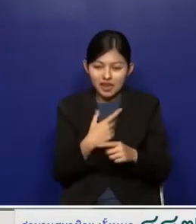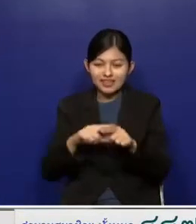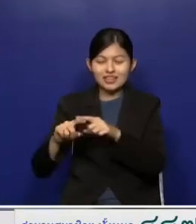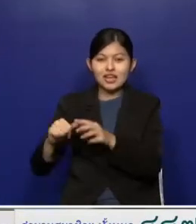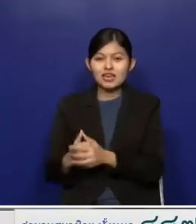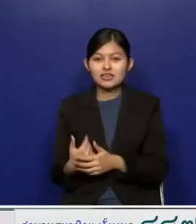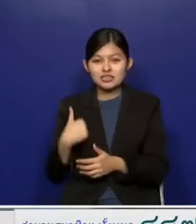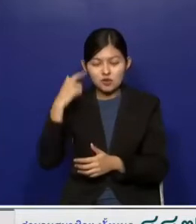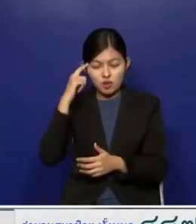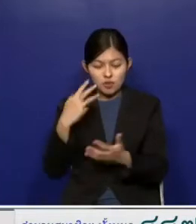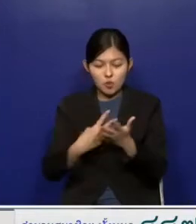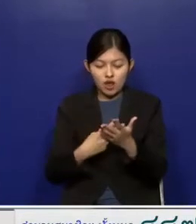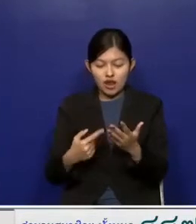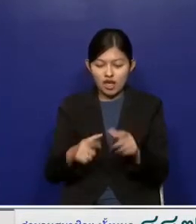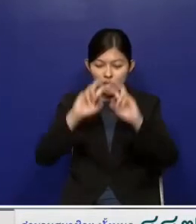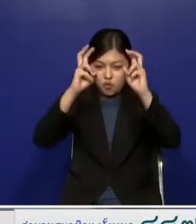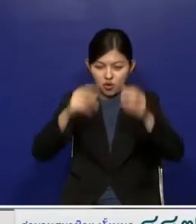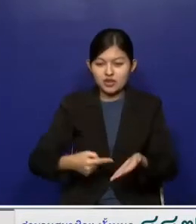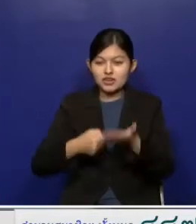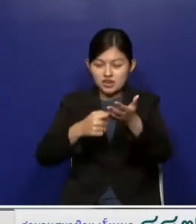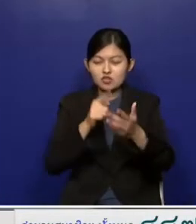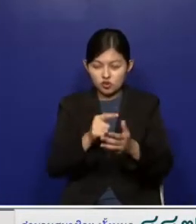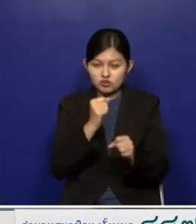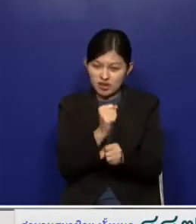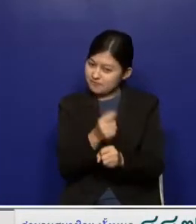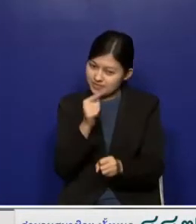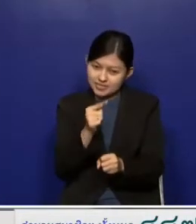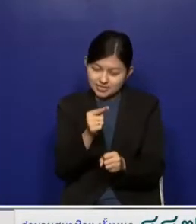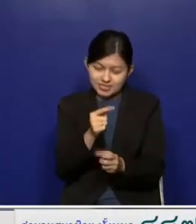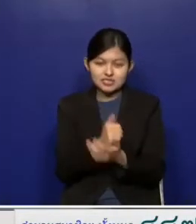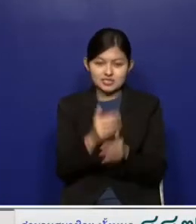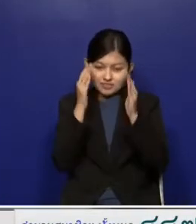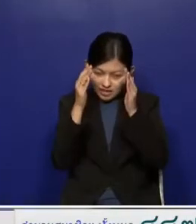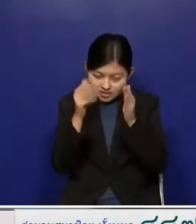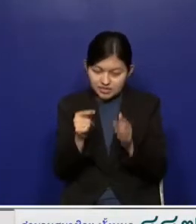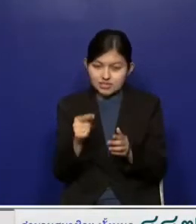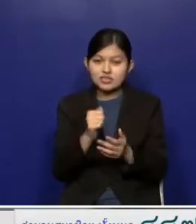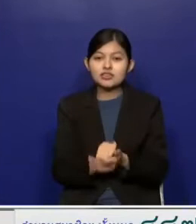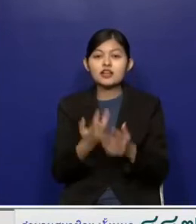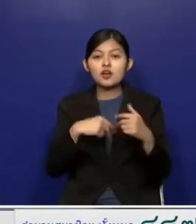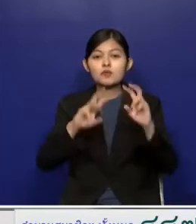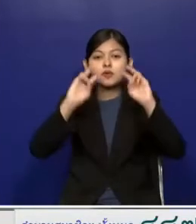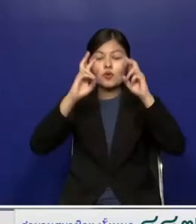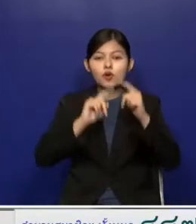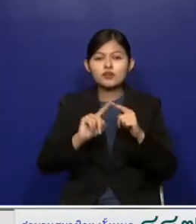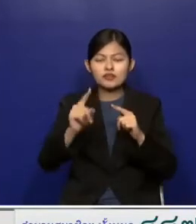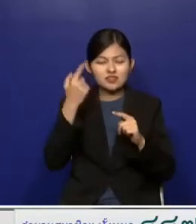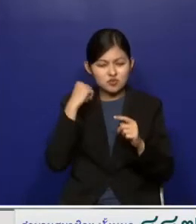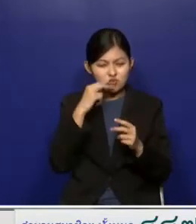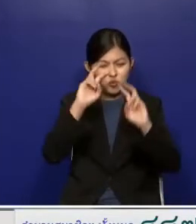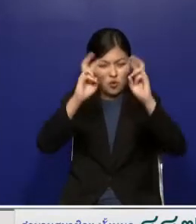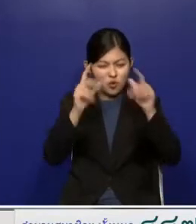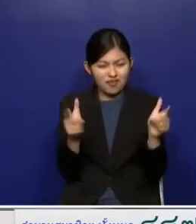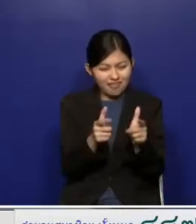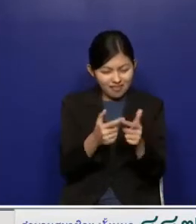ี้ขึนเป็วาระแล้ควรจะทำให้จริงจงด้วยนะครับนอกจากนั้นแล้วมีอยู่ประเดนหนึงอาจจะดูเปประเดนเล็กๆแต่